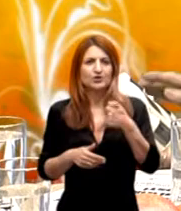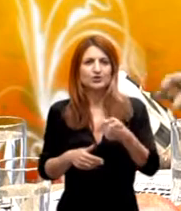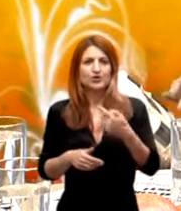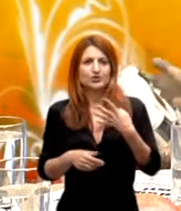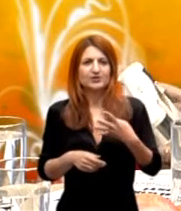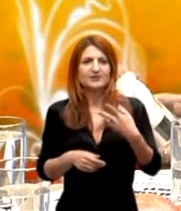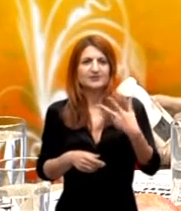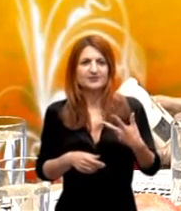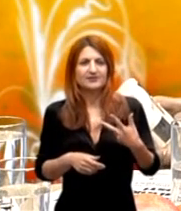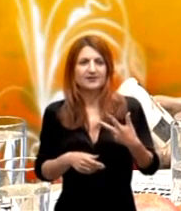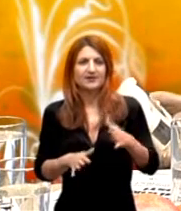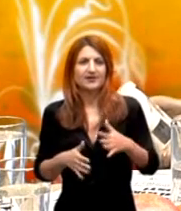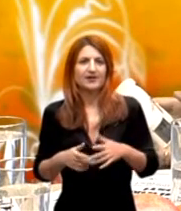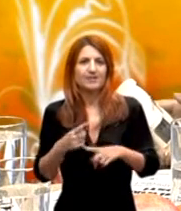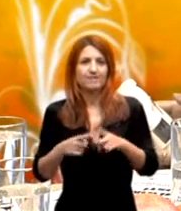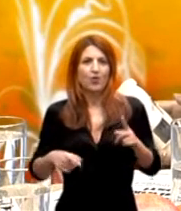143,5 jutros, tako negdje.